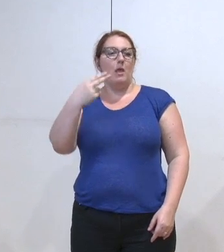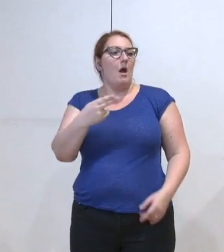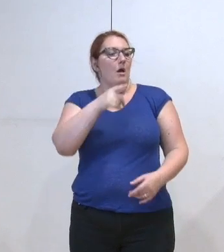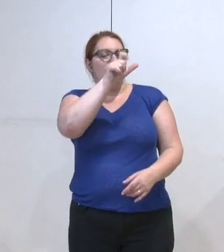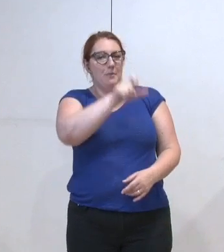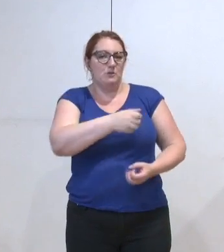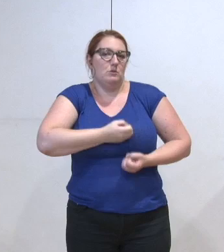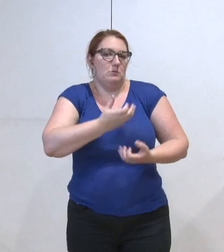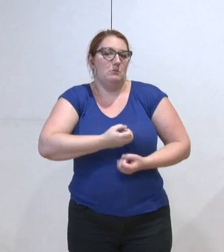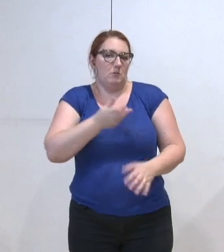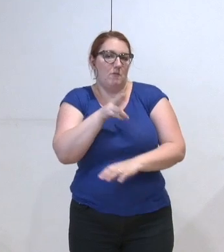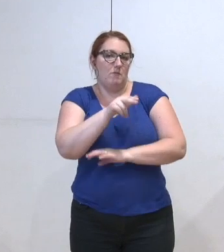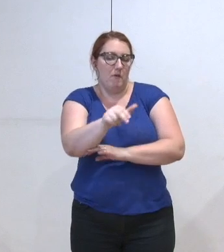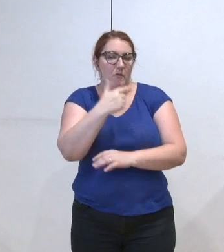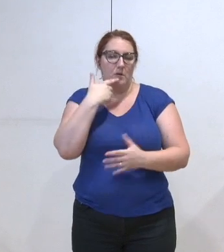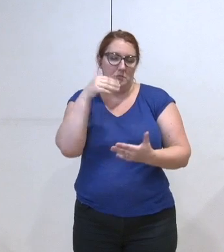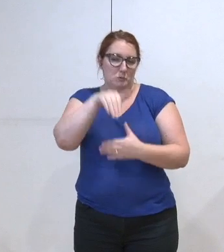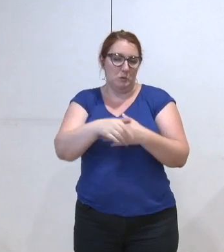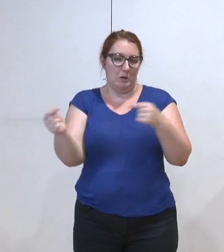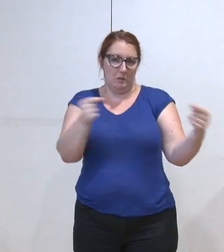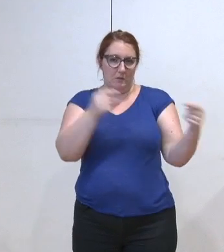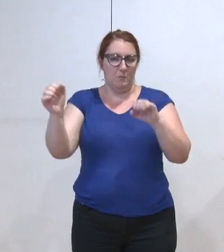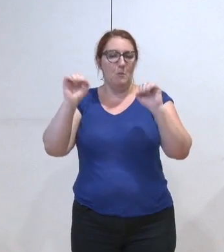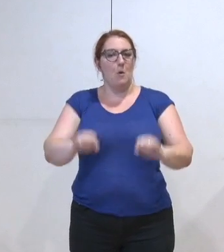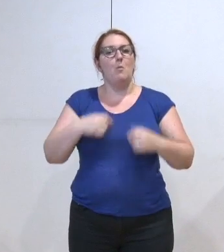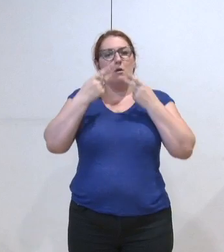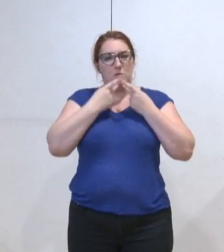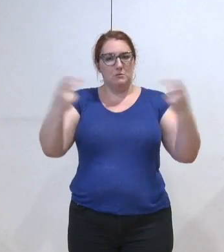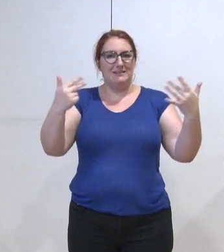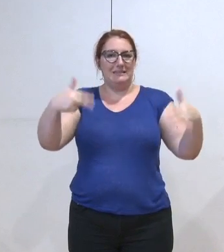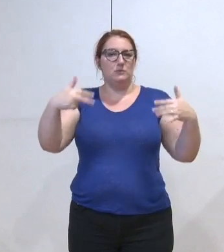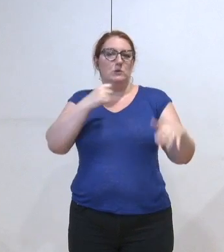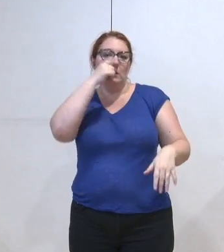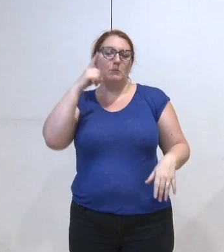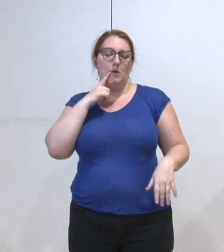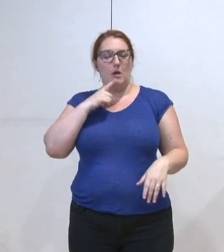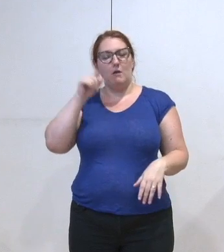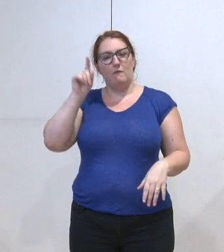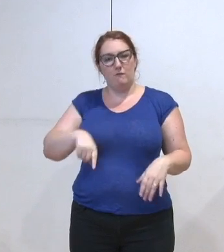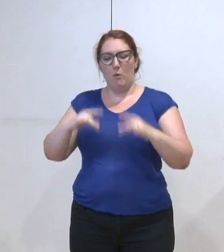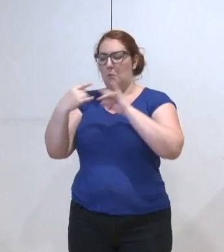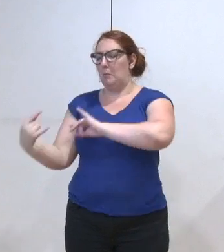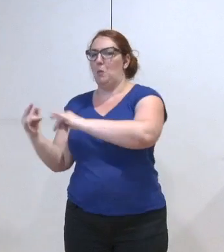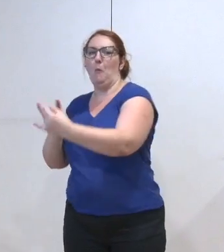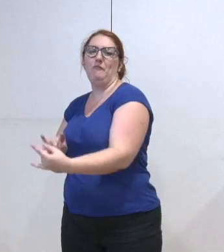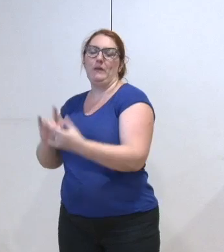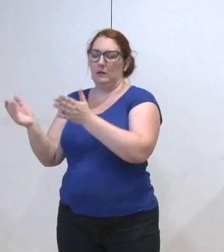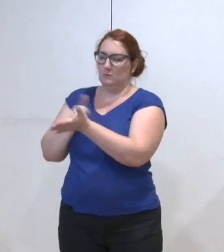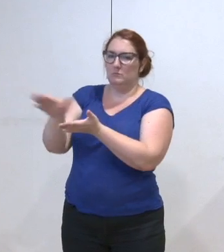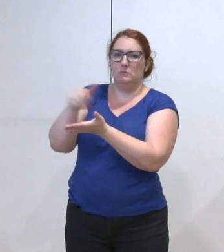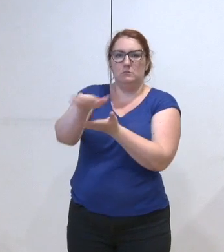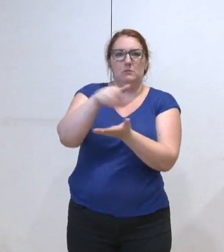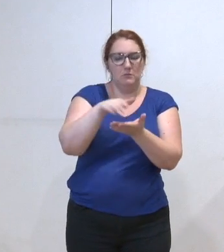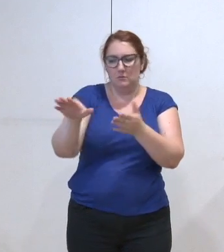sur la décision que j'ai annoncé le 18 mai de faire évacuer le bilonville Esmonin j'ai dans le même